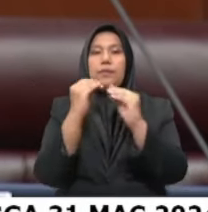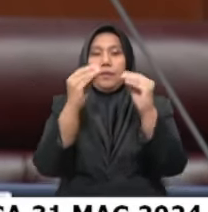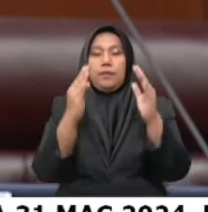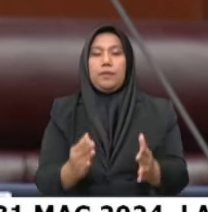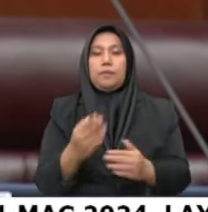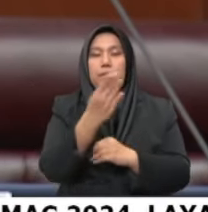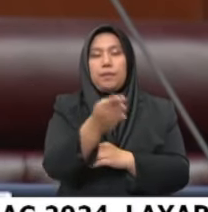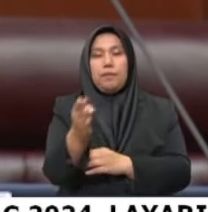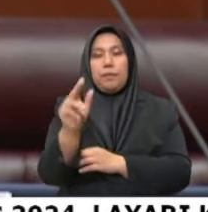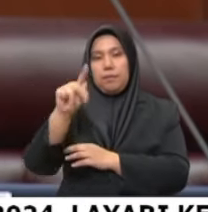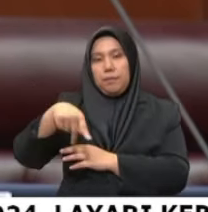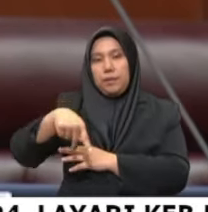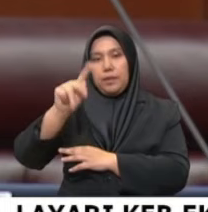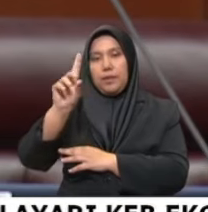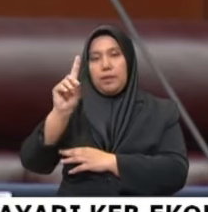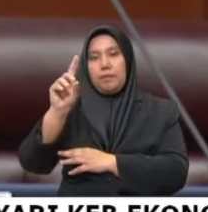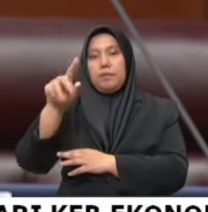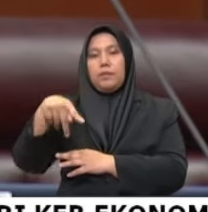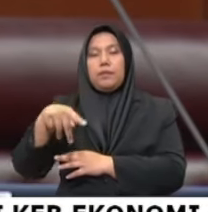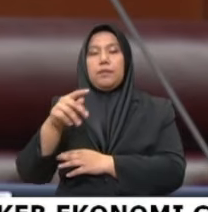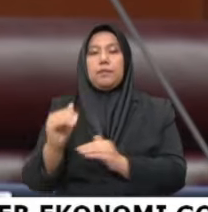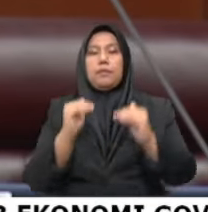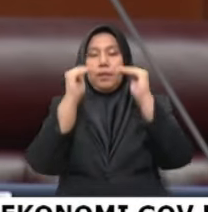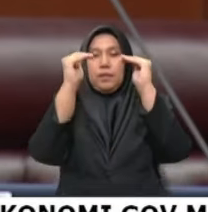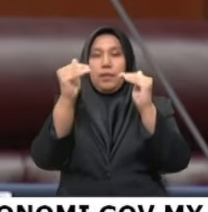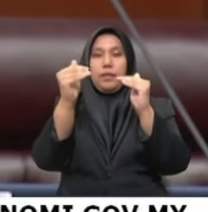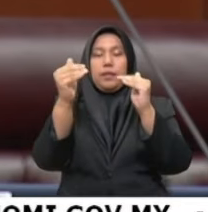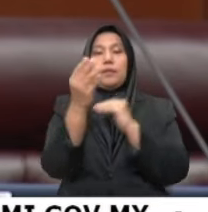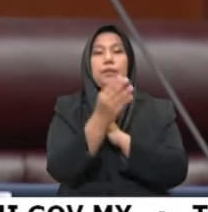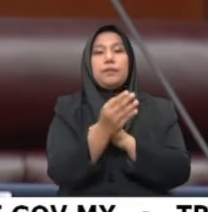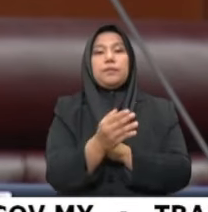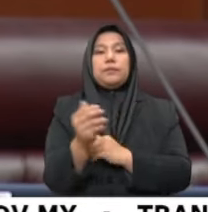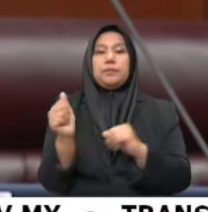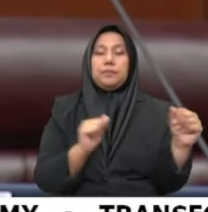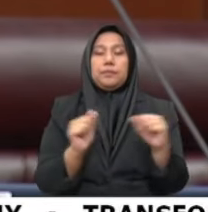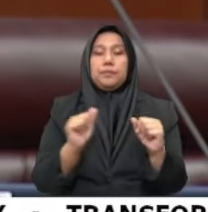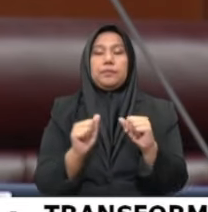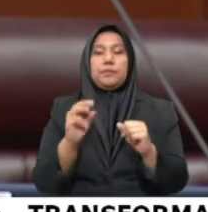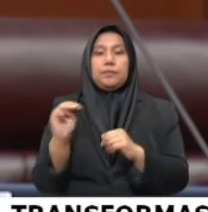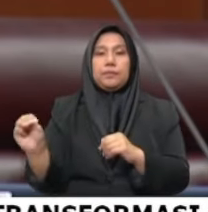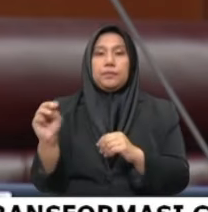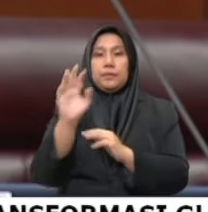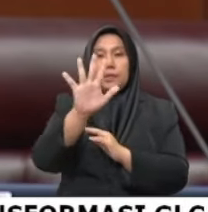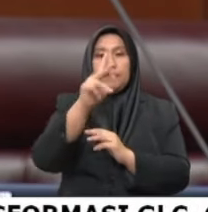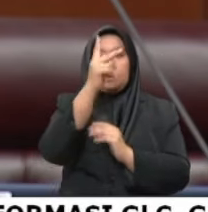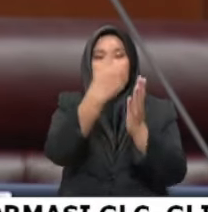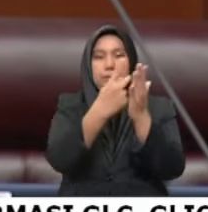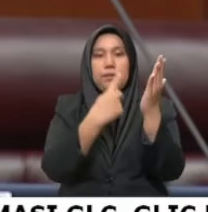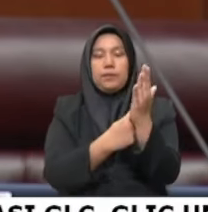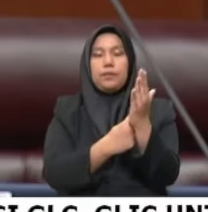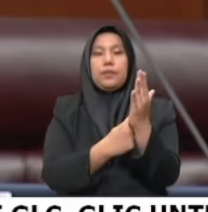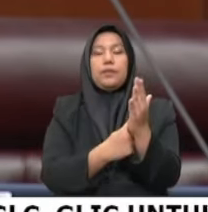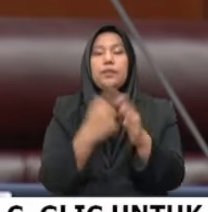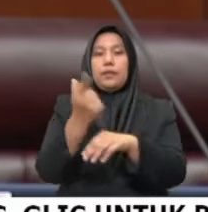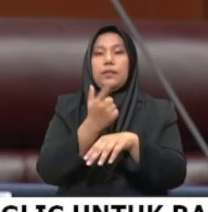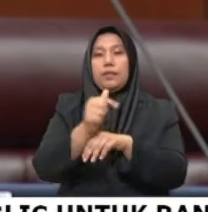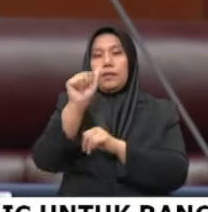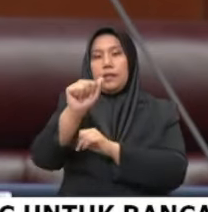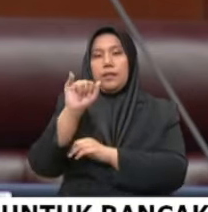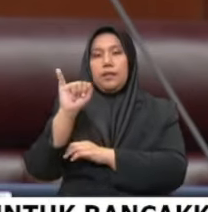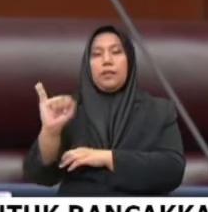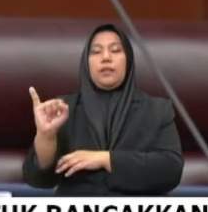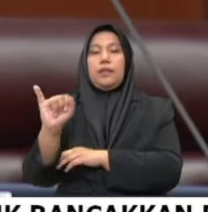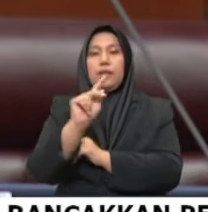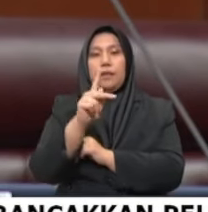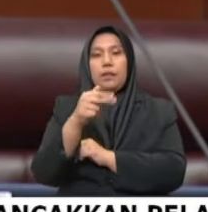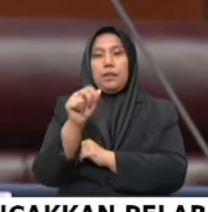PDP dan meningkatkan produktiviti mereka. DELIMA turut menyediakan sebanyak 5 kursus dan latihan AI kepada guru seperti Khan